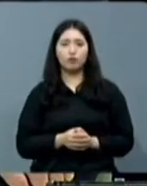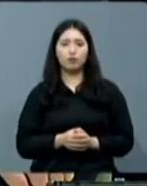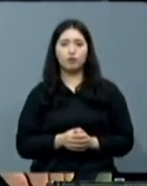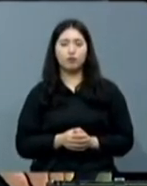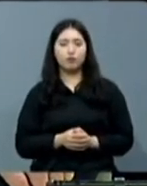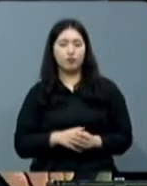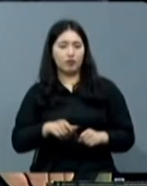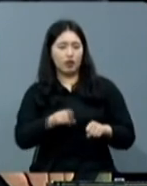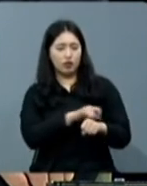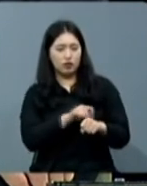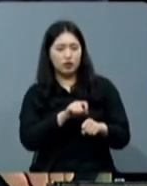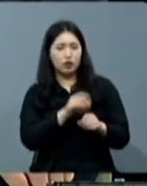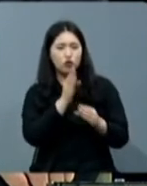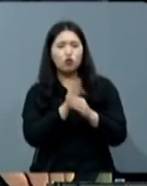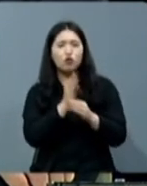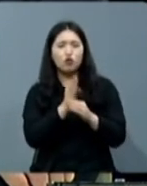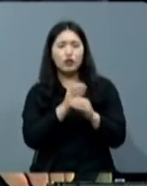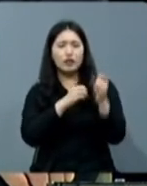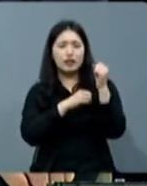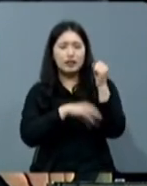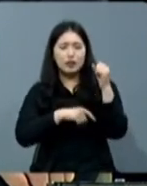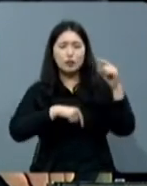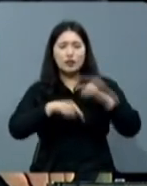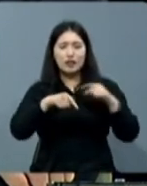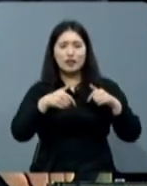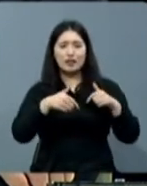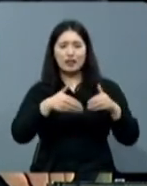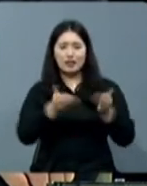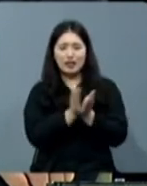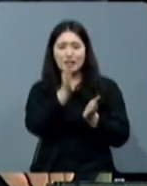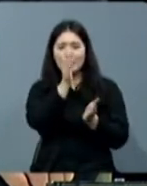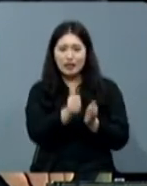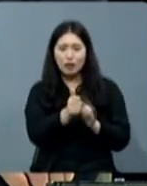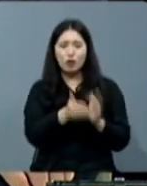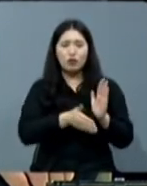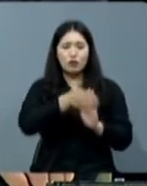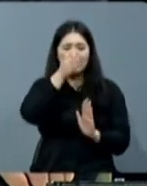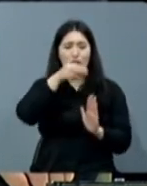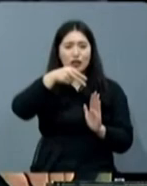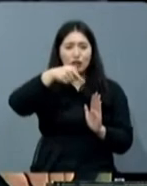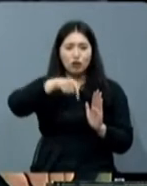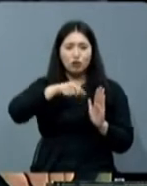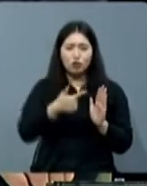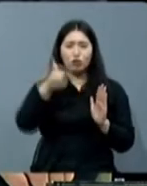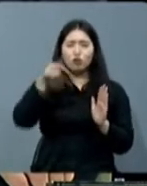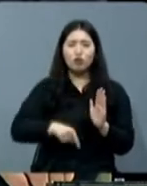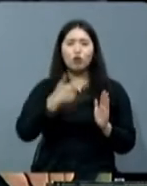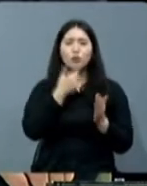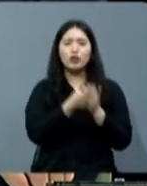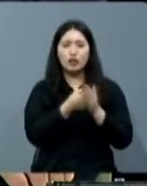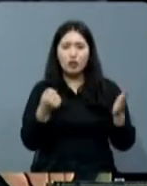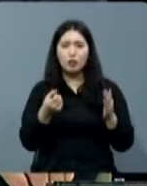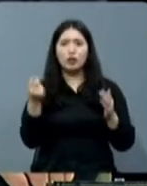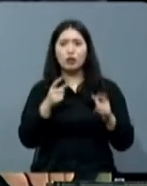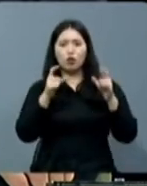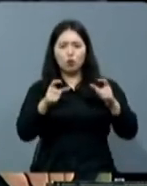특히 이제 중간에 기초 단체 단체제의 뭐 시군 의회라든가 이런 게 없다 보니까 자꾸 모든 게